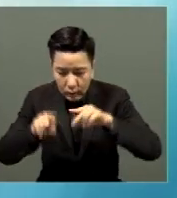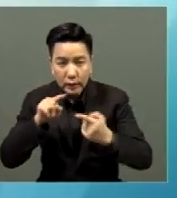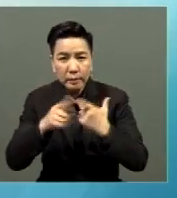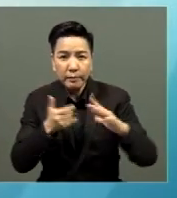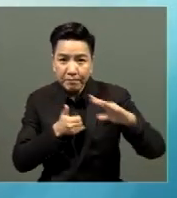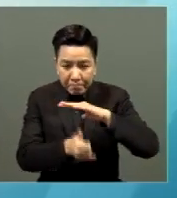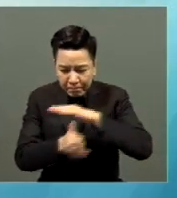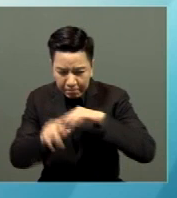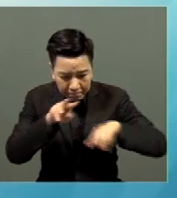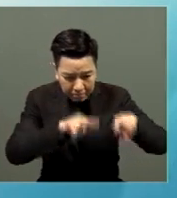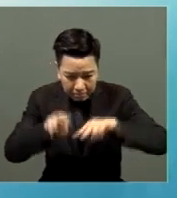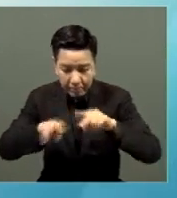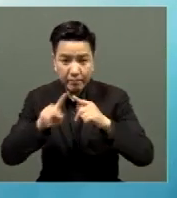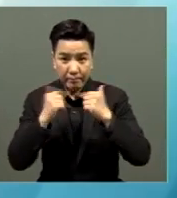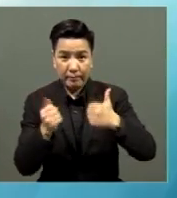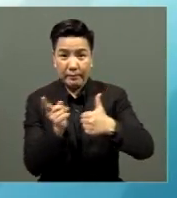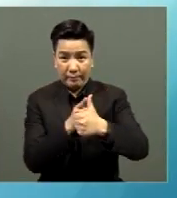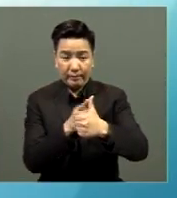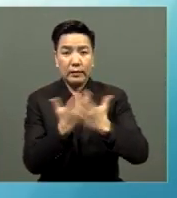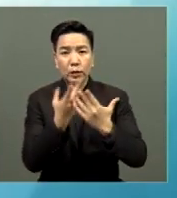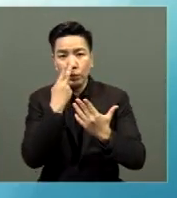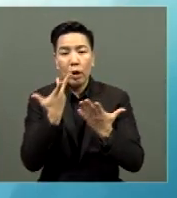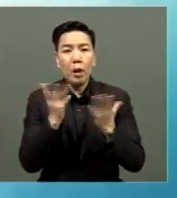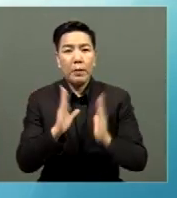ปีเป็นแม่บ้านนะครับอยู่ภูมิลำเนาจังหวัดยะลานะครับเป็นผู้ป่วยที่พบจากการค้นหาผู้ป่วยเชิงรุกหรือที่เรียกว่าActive Case Files